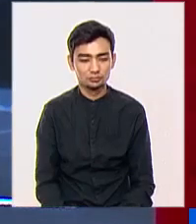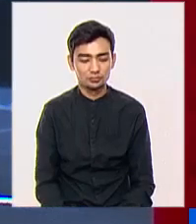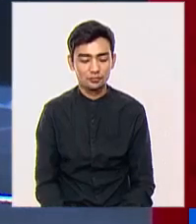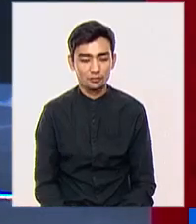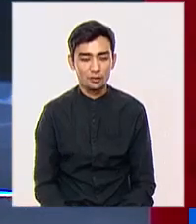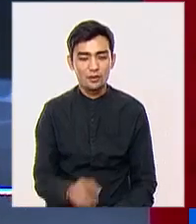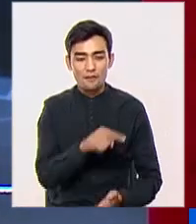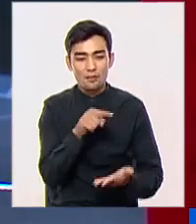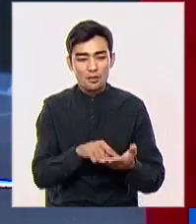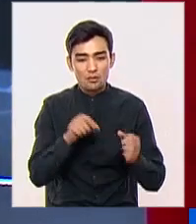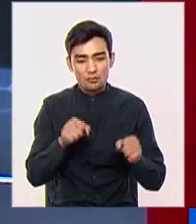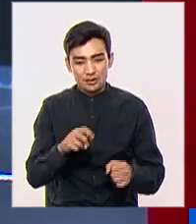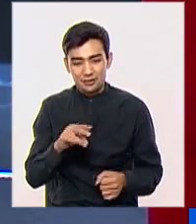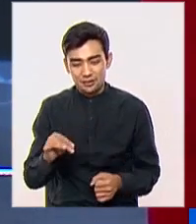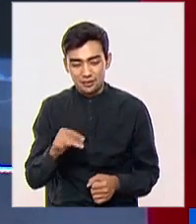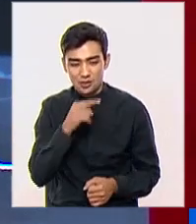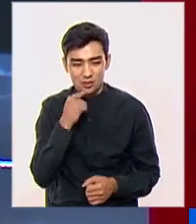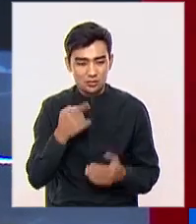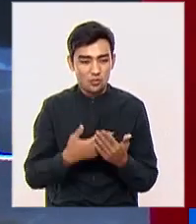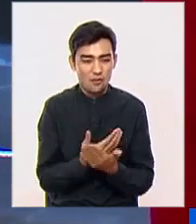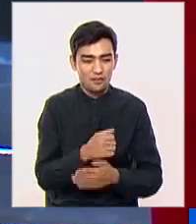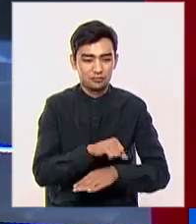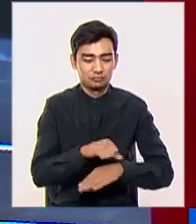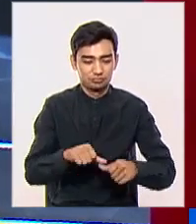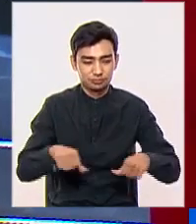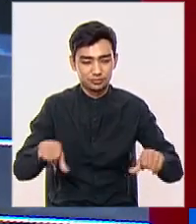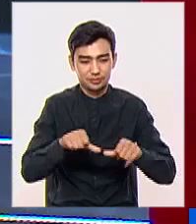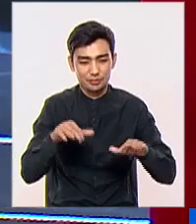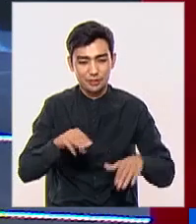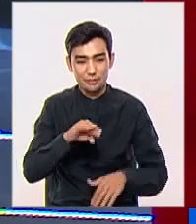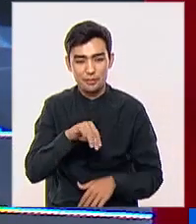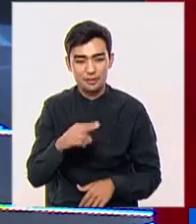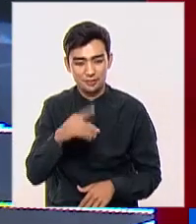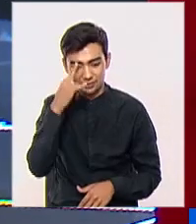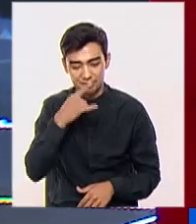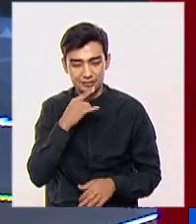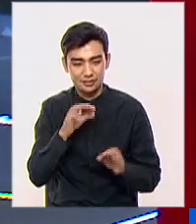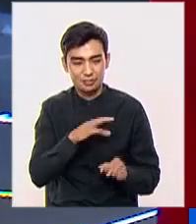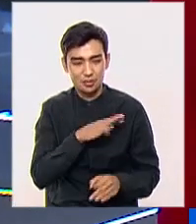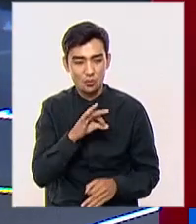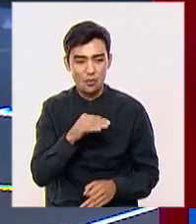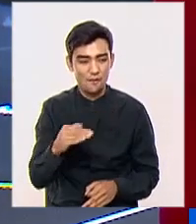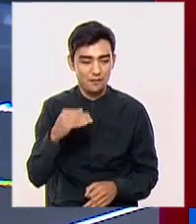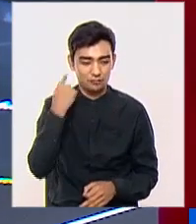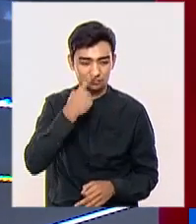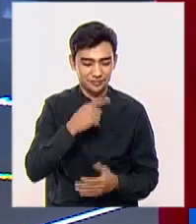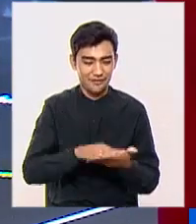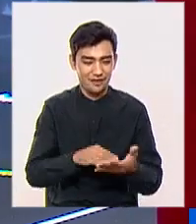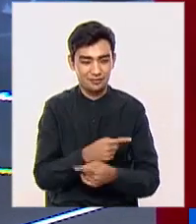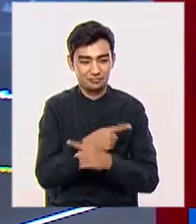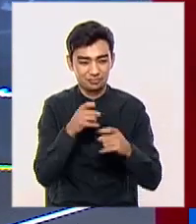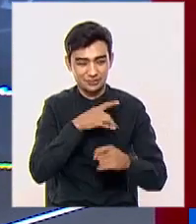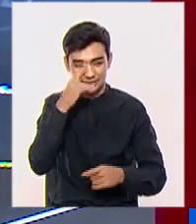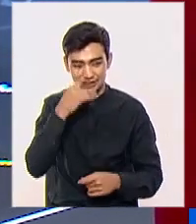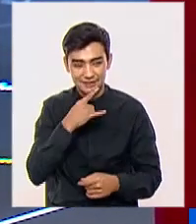вопрос возможного присоединения к России новых территорий прокомментировали в МИД Казахстана в официальном заявлении ведомства говорится